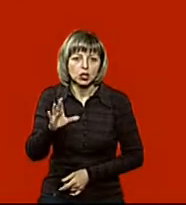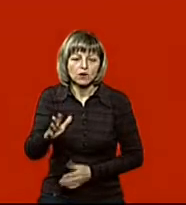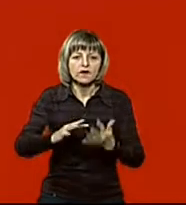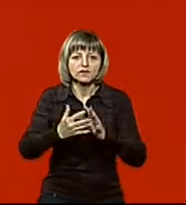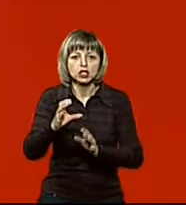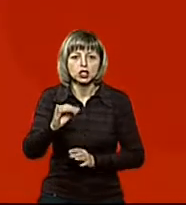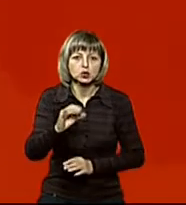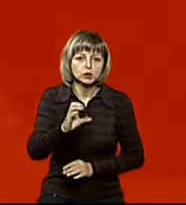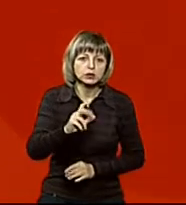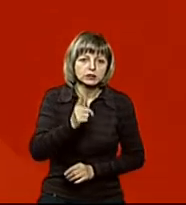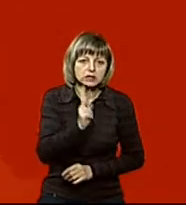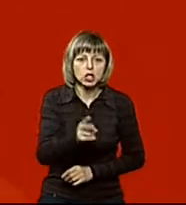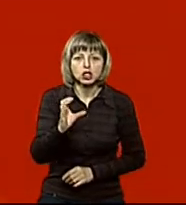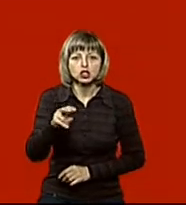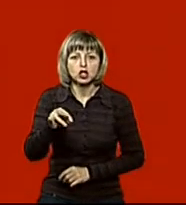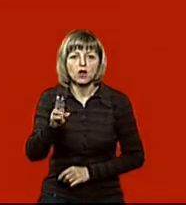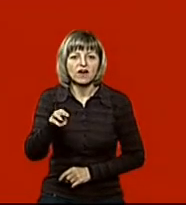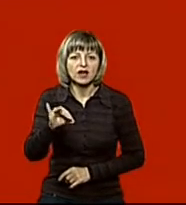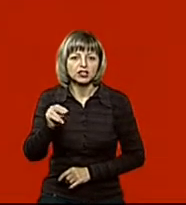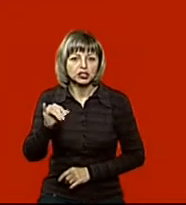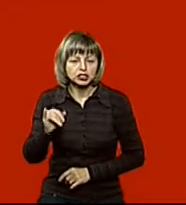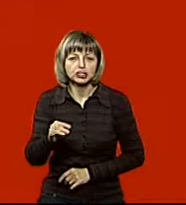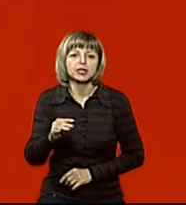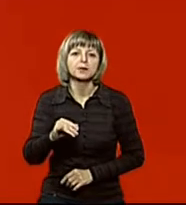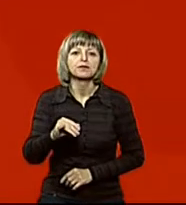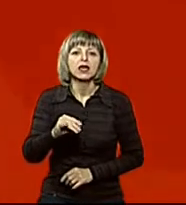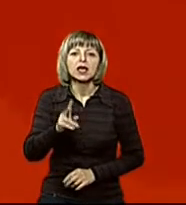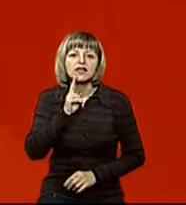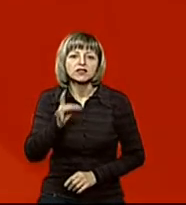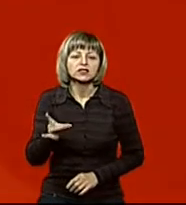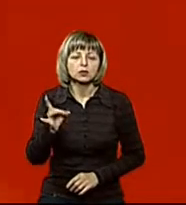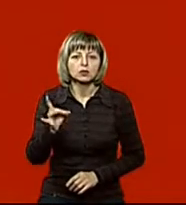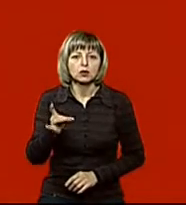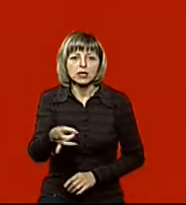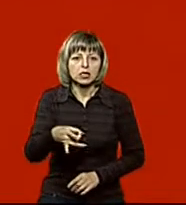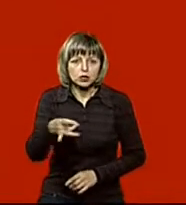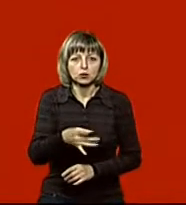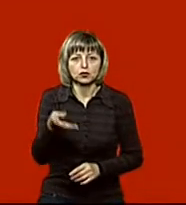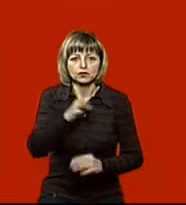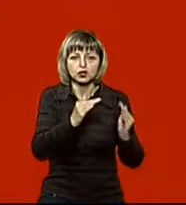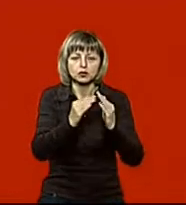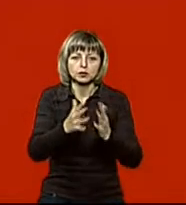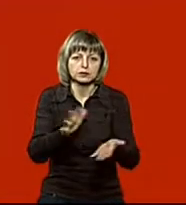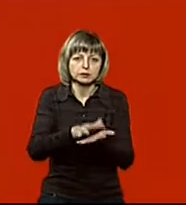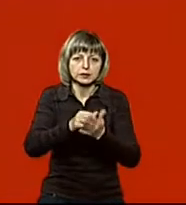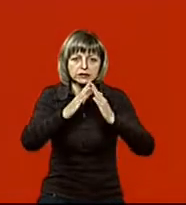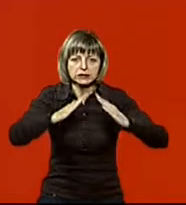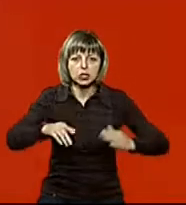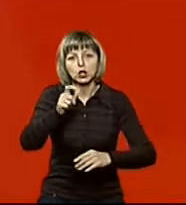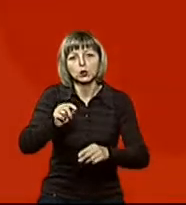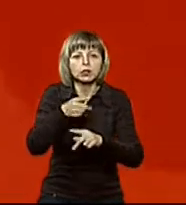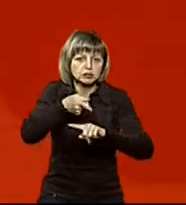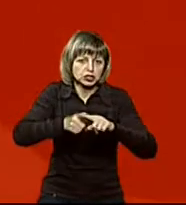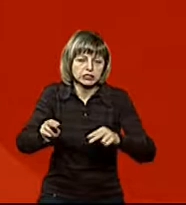Суські Словатичі Ківерцівського району з 4 будинків позривало та пошкодило дахи. Частково люди відновили